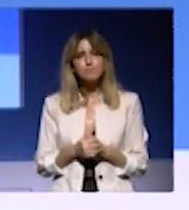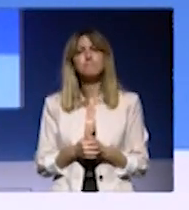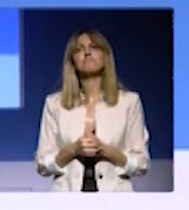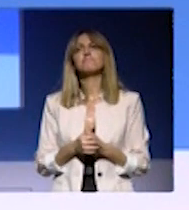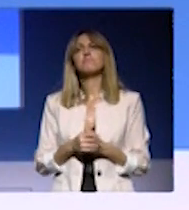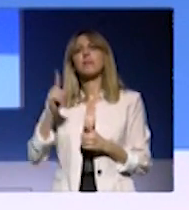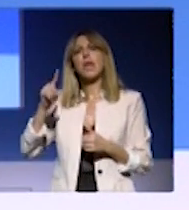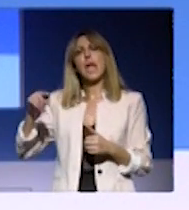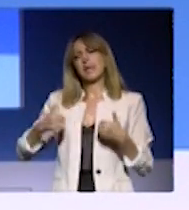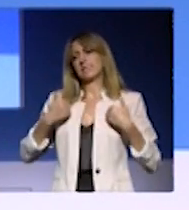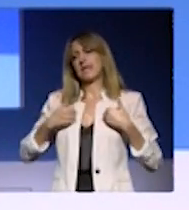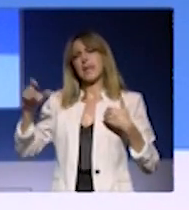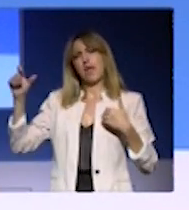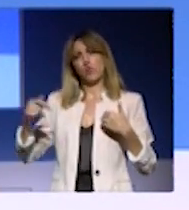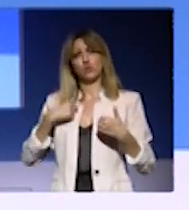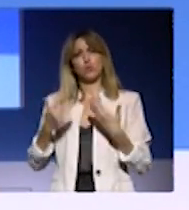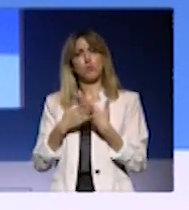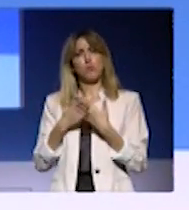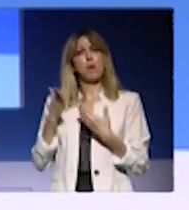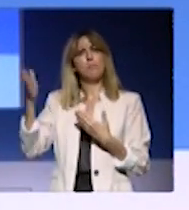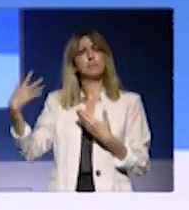μια φορά που είχα επισκεφθεί